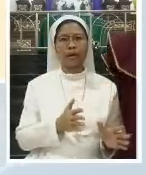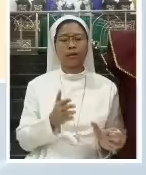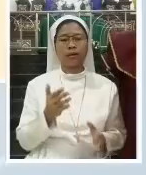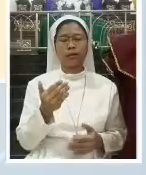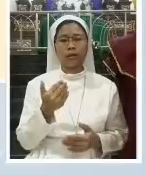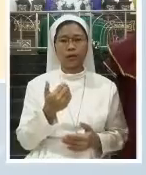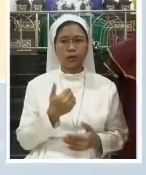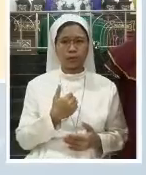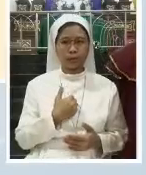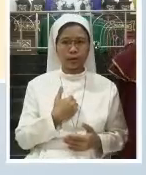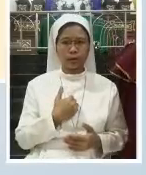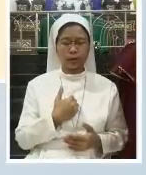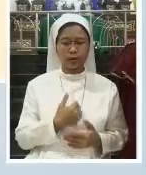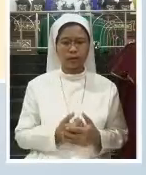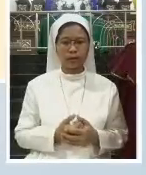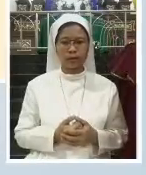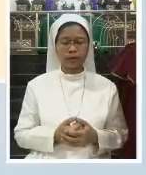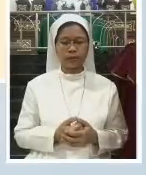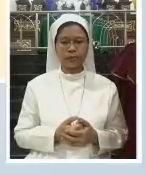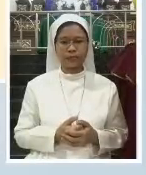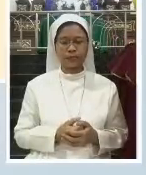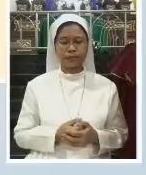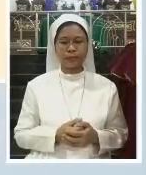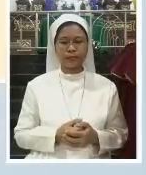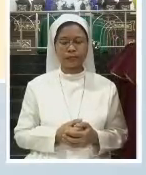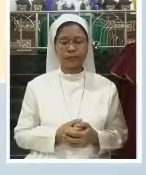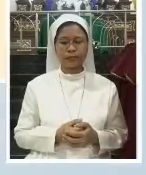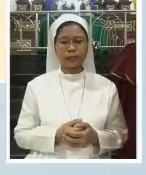pinabayaan mo ako.